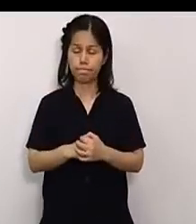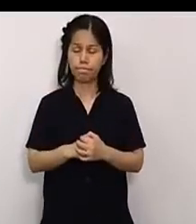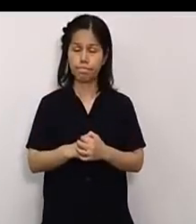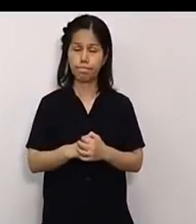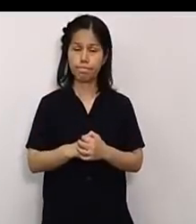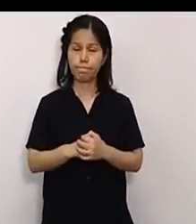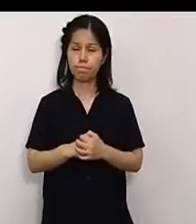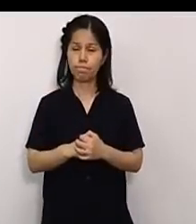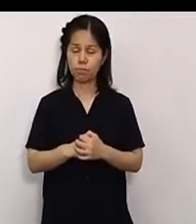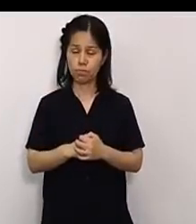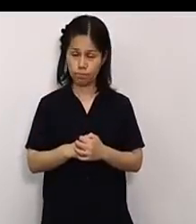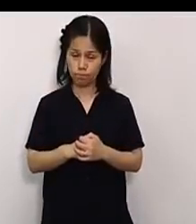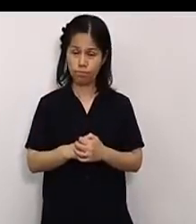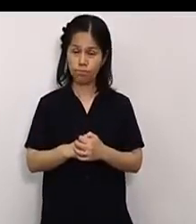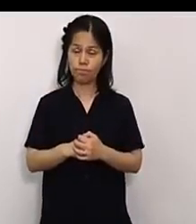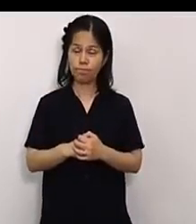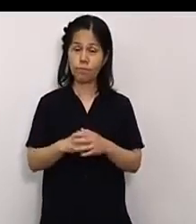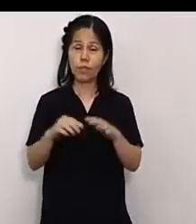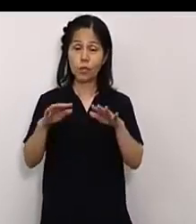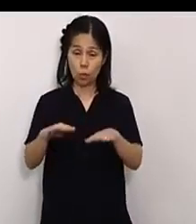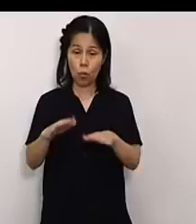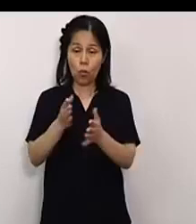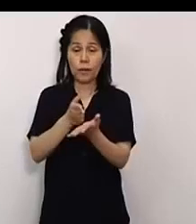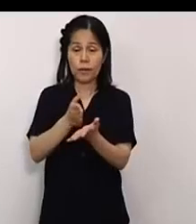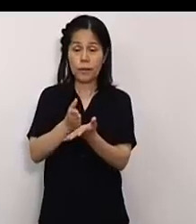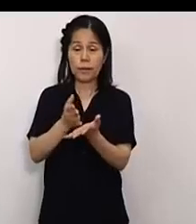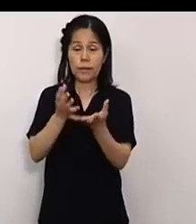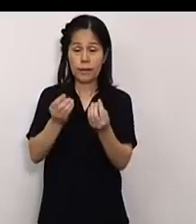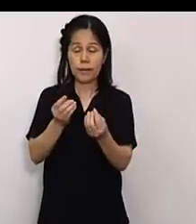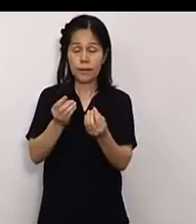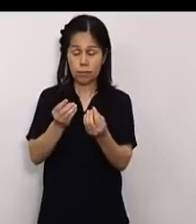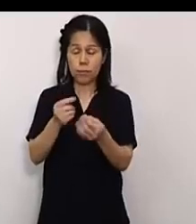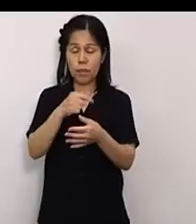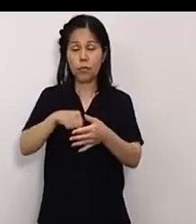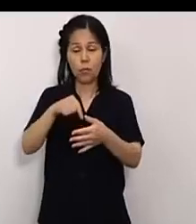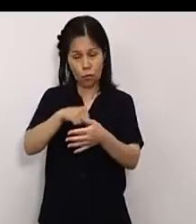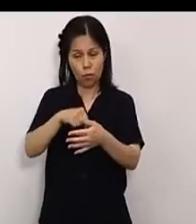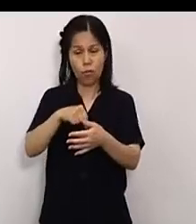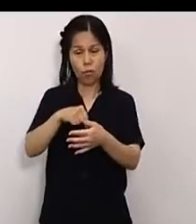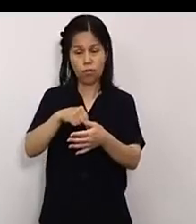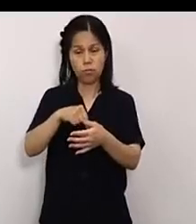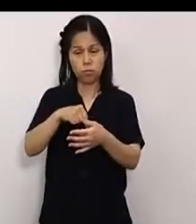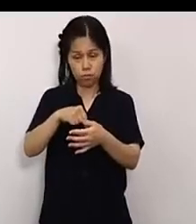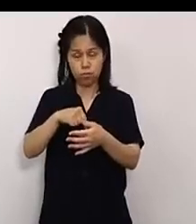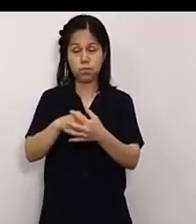まあ、そういうことですね。だから今日お話ししただけでもいろいろ